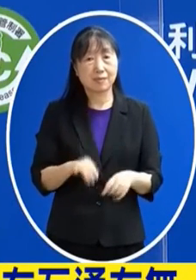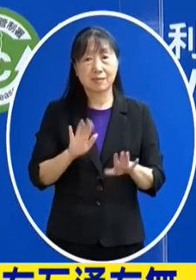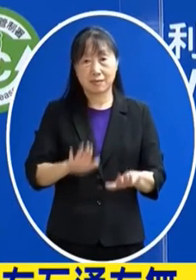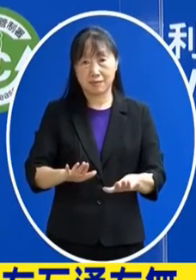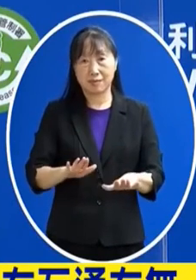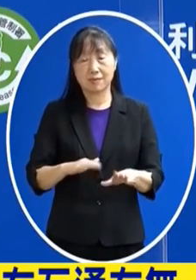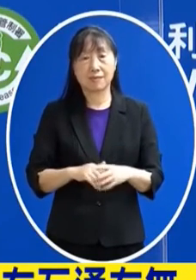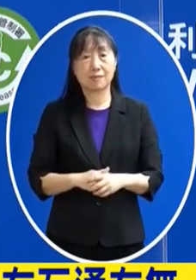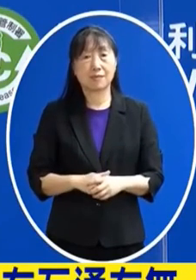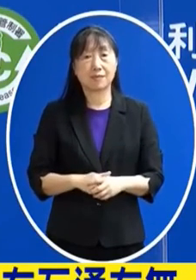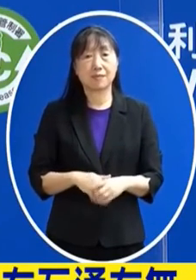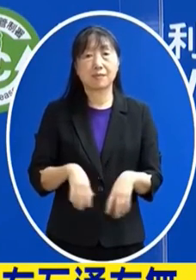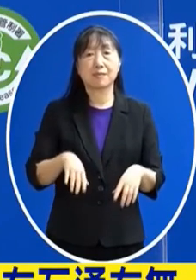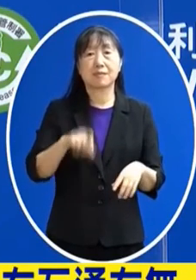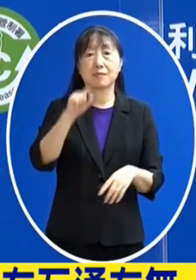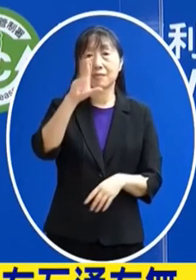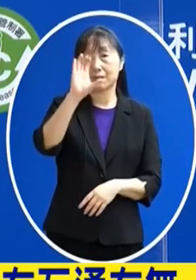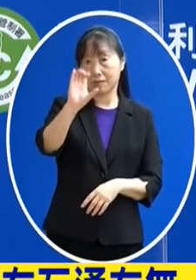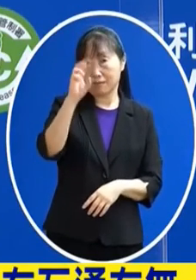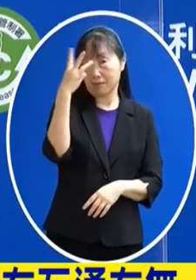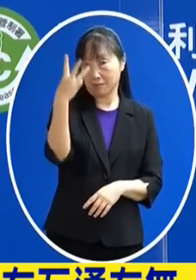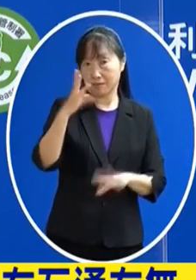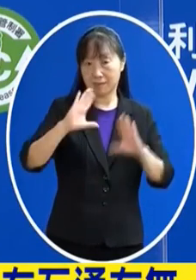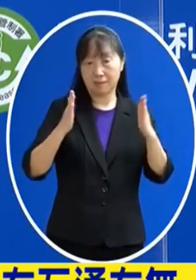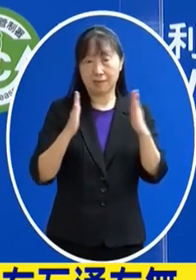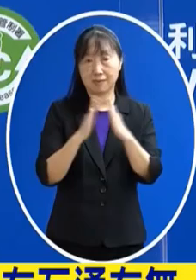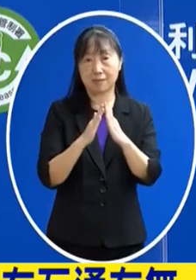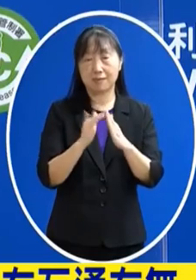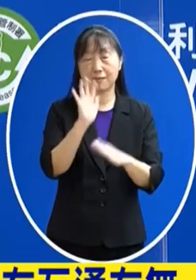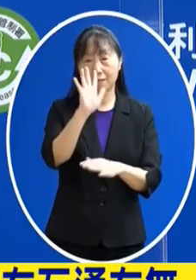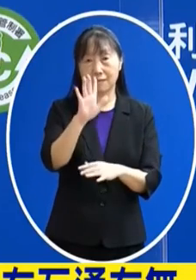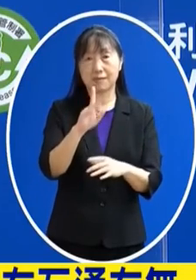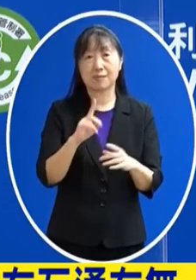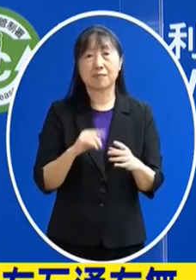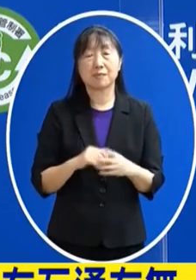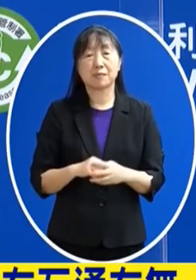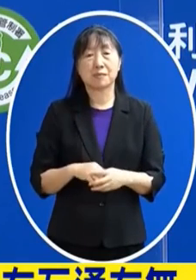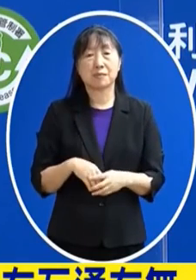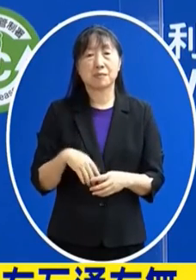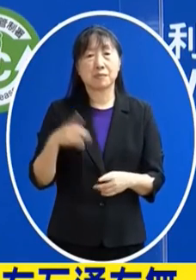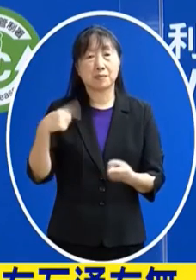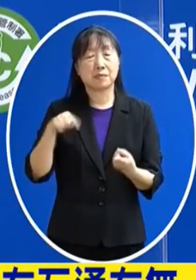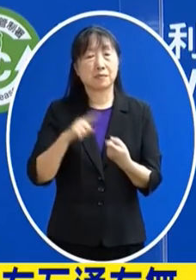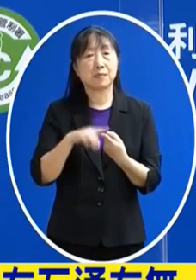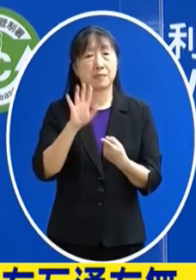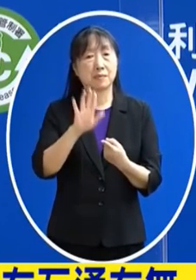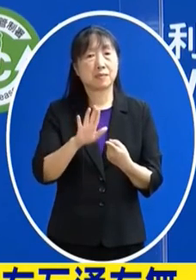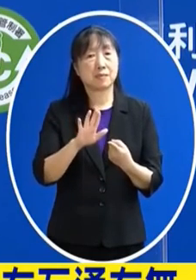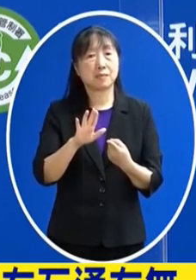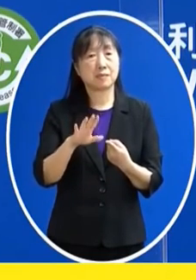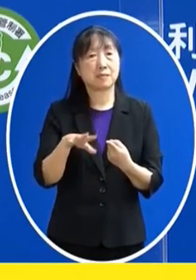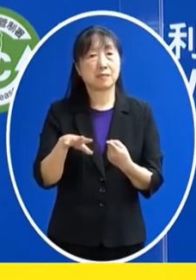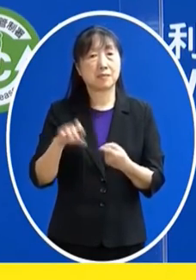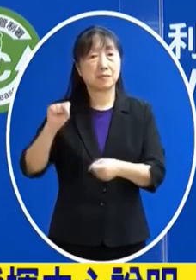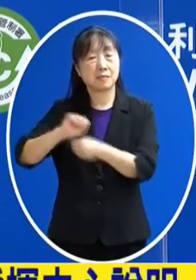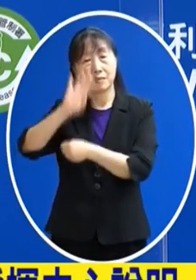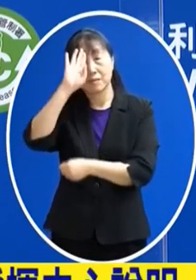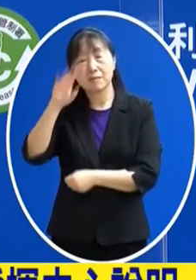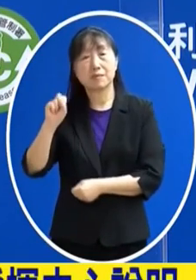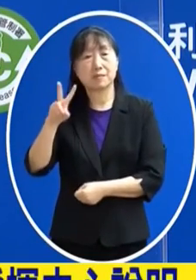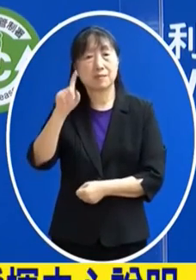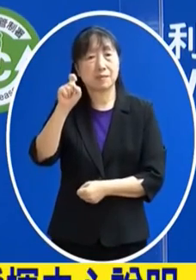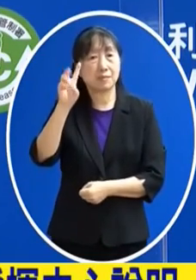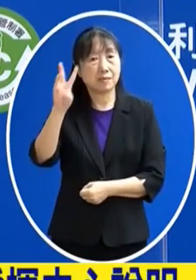话，当然我们是193国有了嘛，哈，那大概总共大概应该是还有地区加起来应该是213